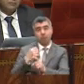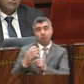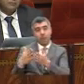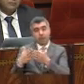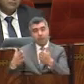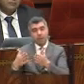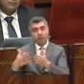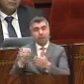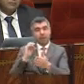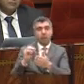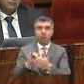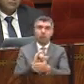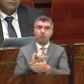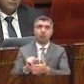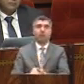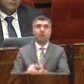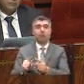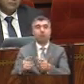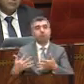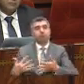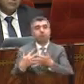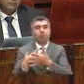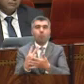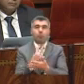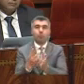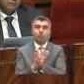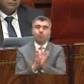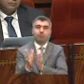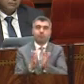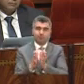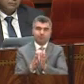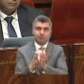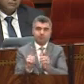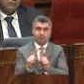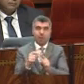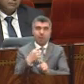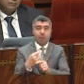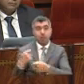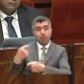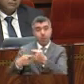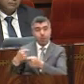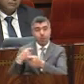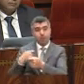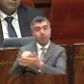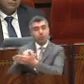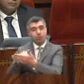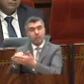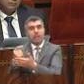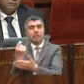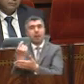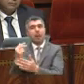نقصيو الموزعين الكبار الى اخره، باش ندمجوا بيناتهم، باش يكون عندهم الفرصه التاجر الصغير يشري بنفس الثمن